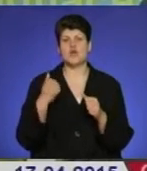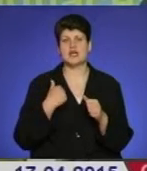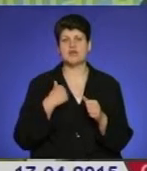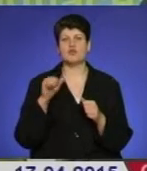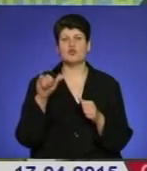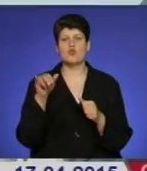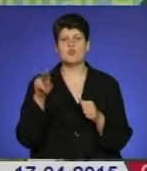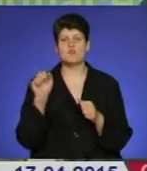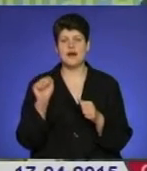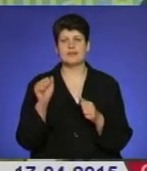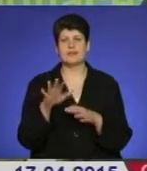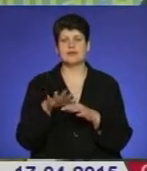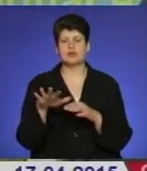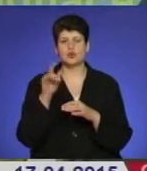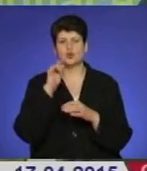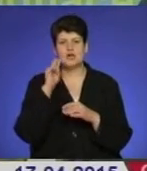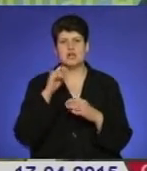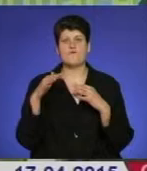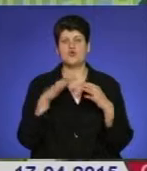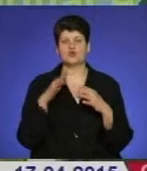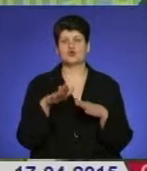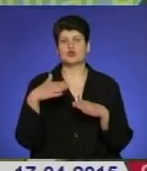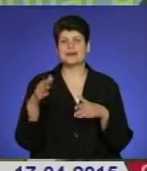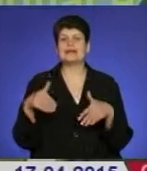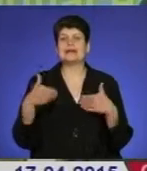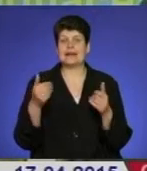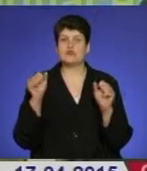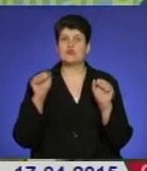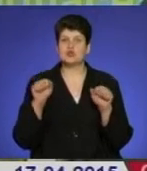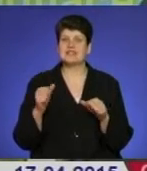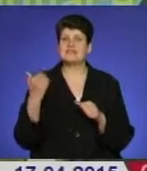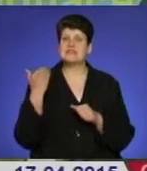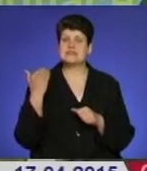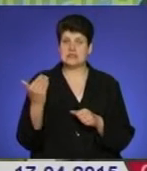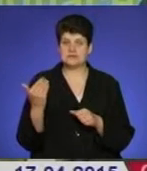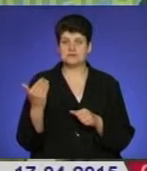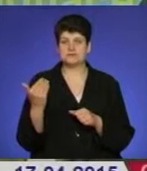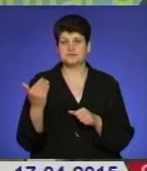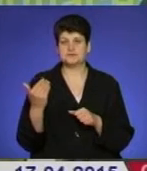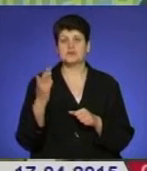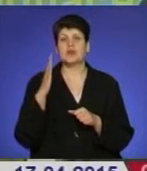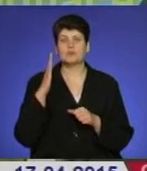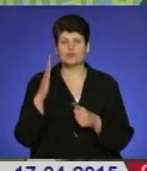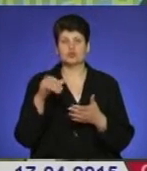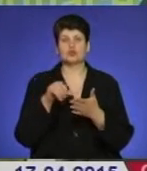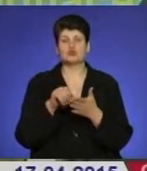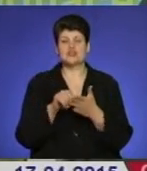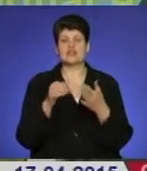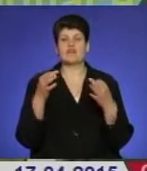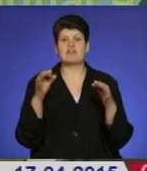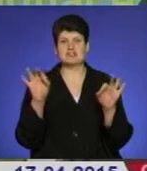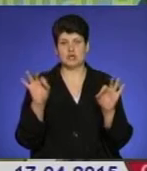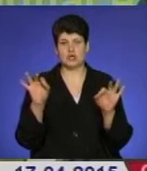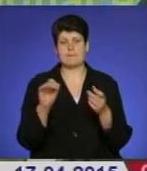території України воюючою стороною, надав можливість їм бути учасником визвольної боротьби саме